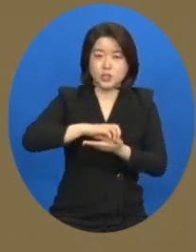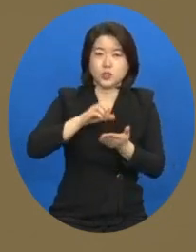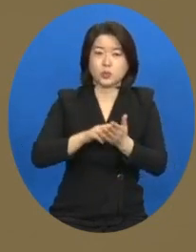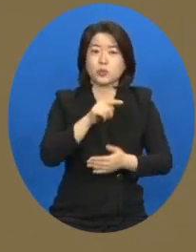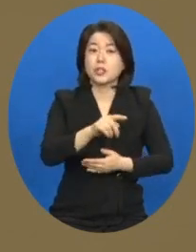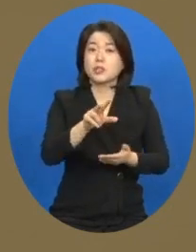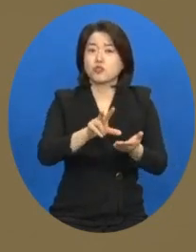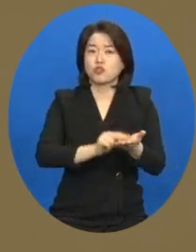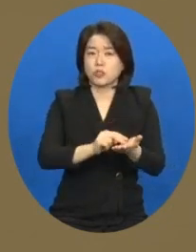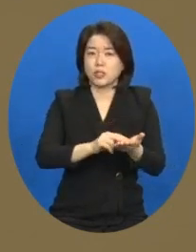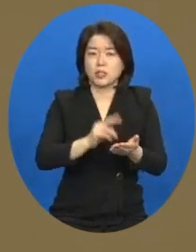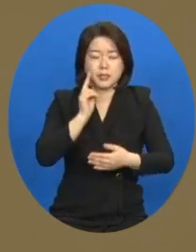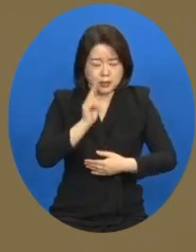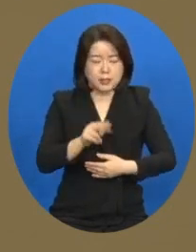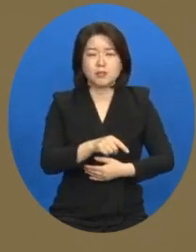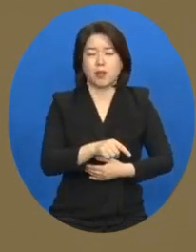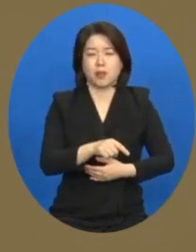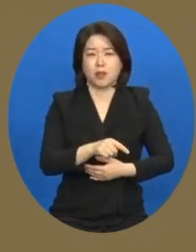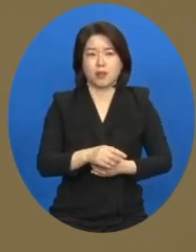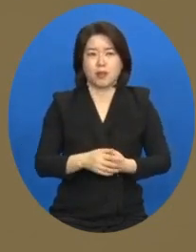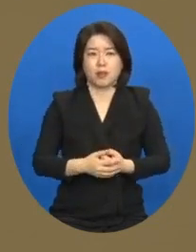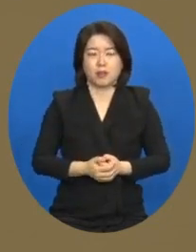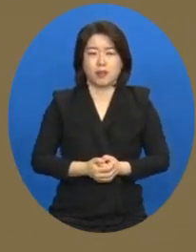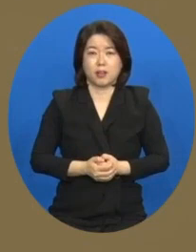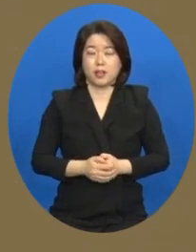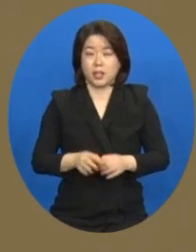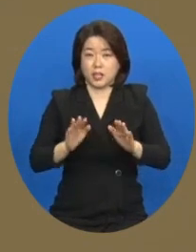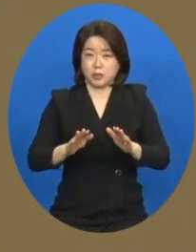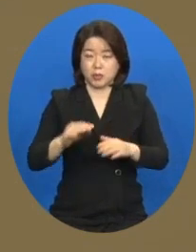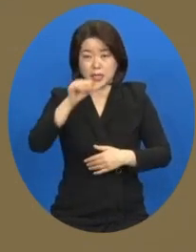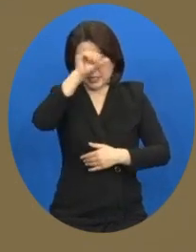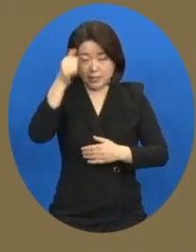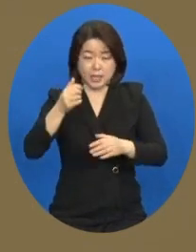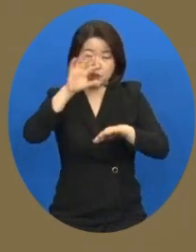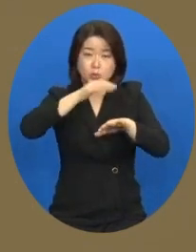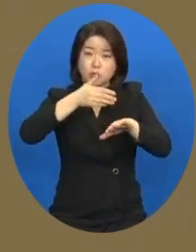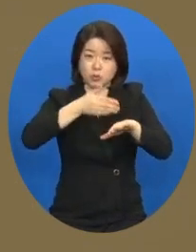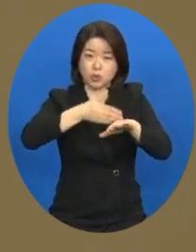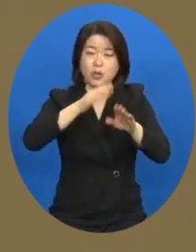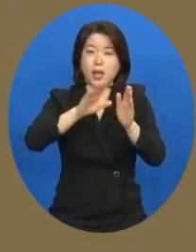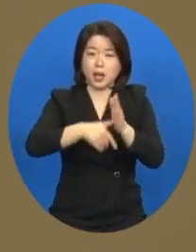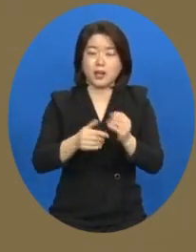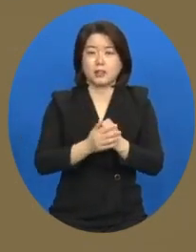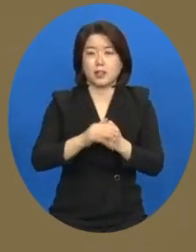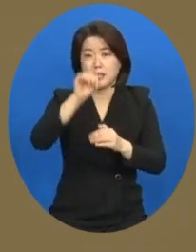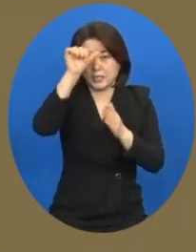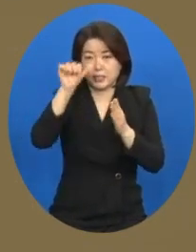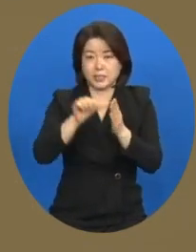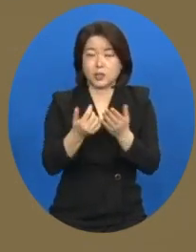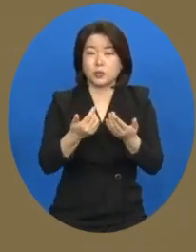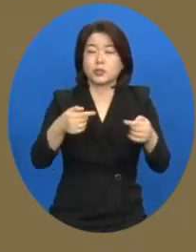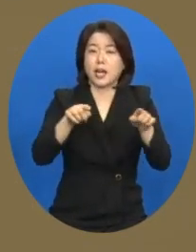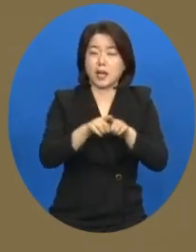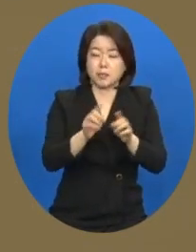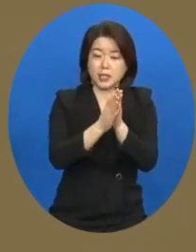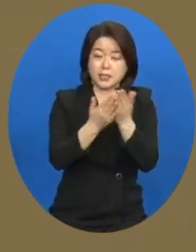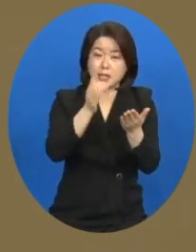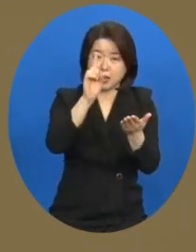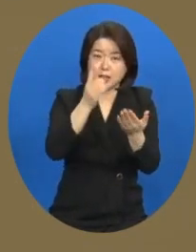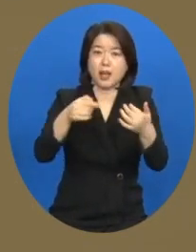문제는 심각하다는 거예요. 이번에 장로 수련회를 하면서 장로님들과 책 한 권을 같이